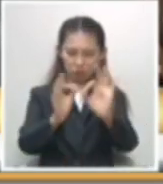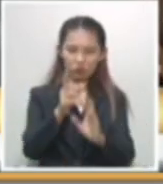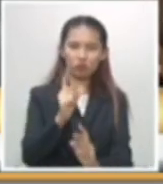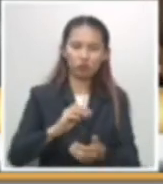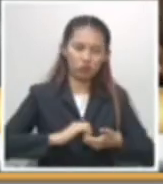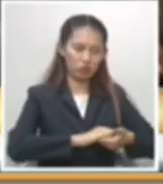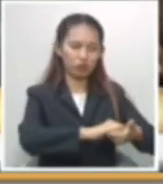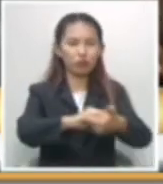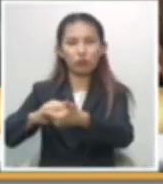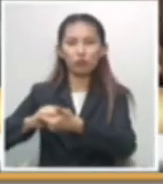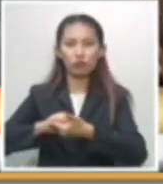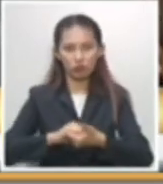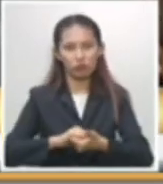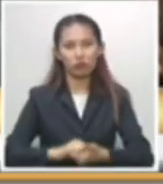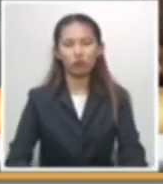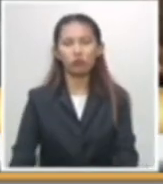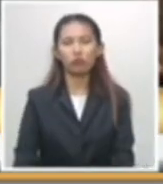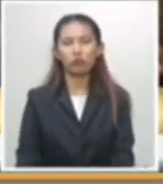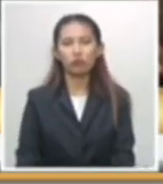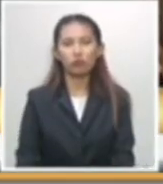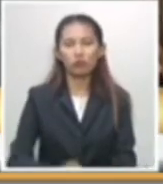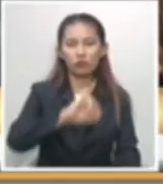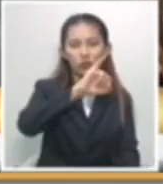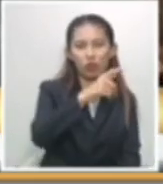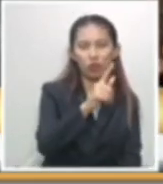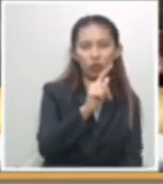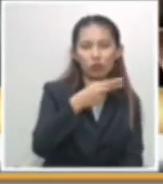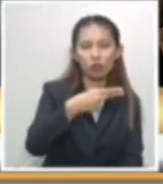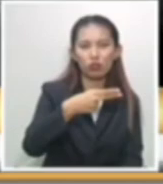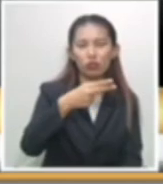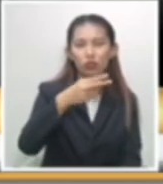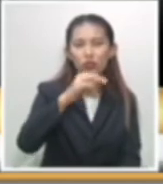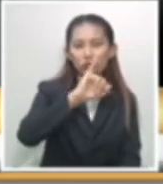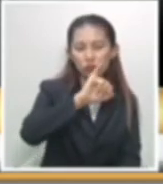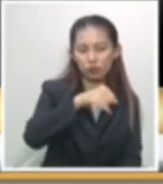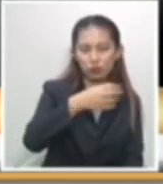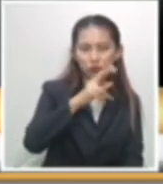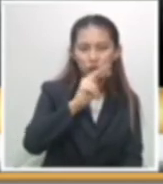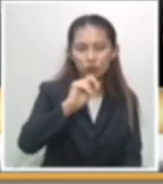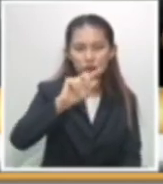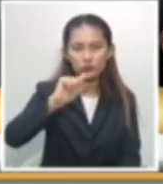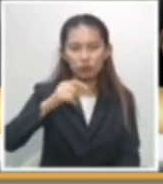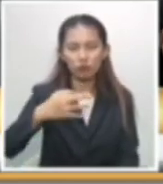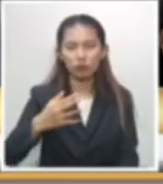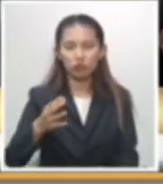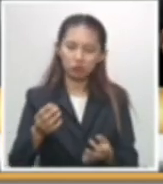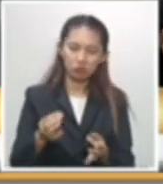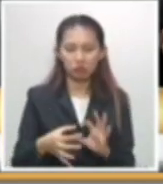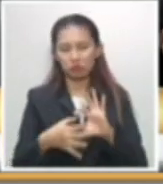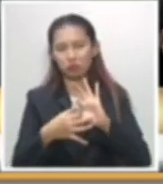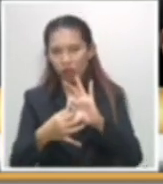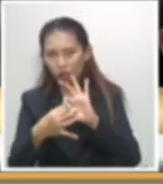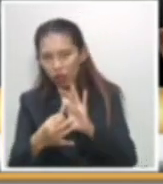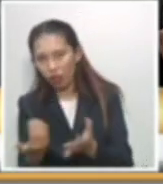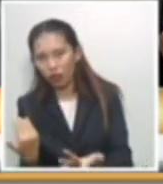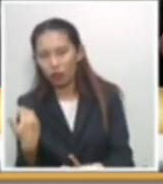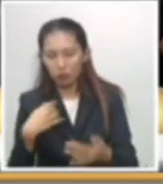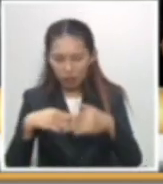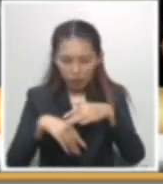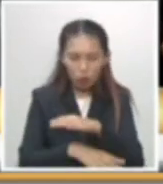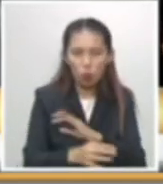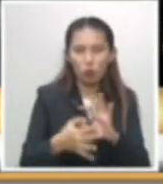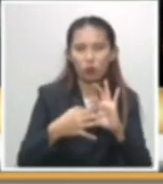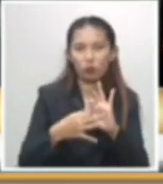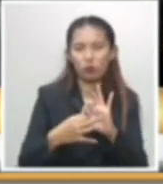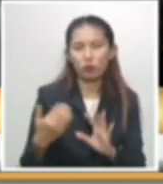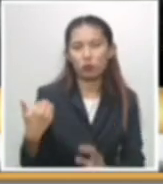านถึงนายกนะเจ้าหน้าที่บางส่วนไปเกี่ยวข้องเนี่ยอย่าไว้นะไม่ว่าคนนั้นปกครองตำรวจทหาร